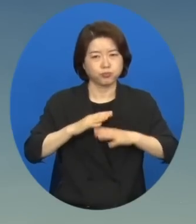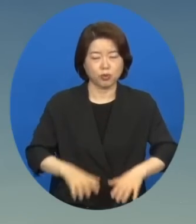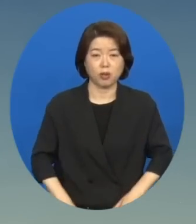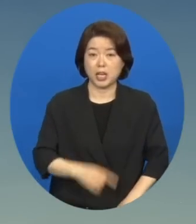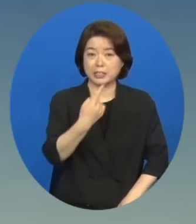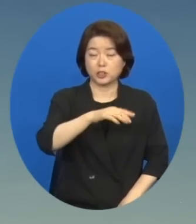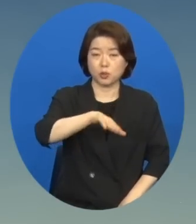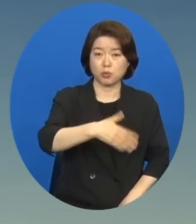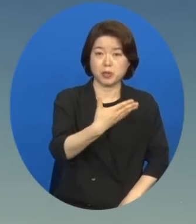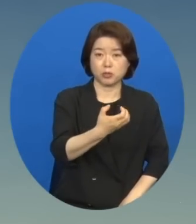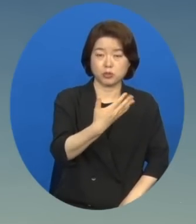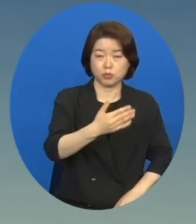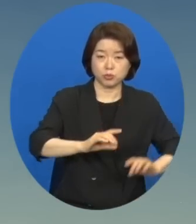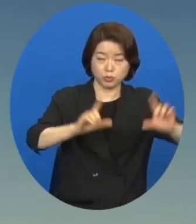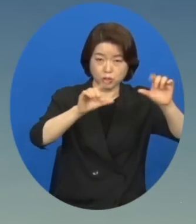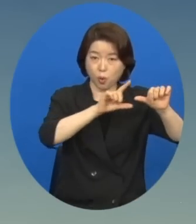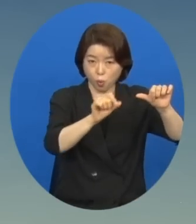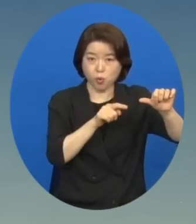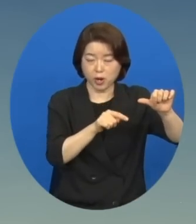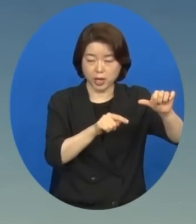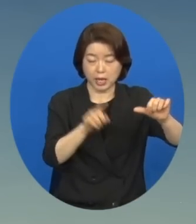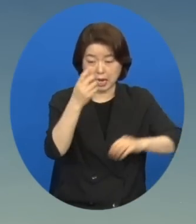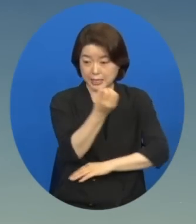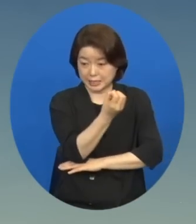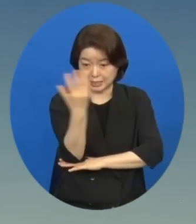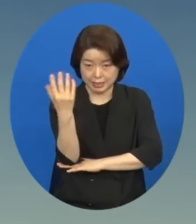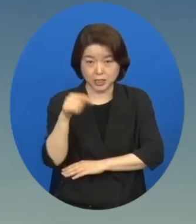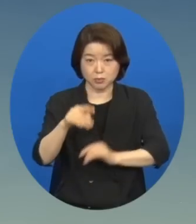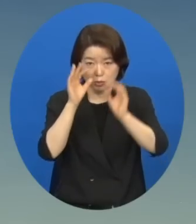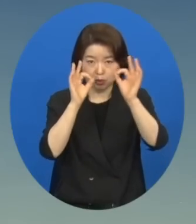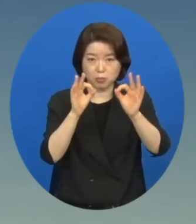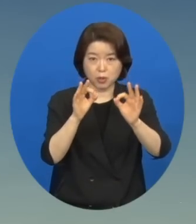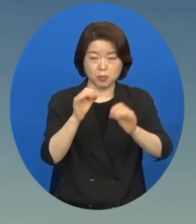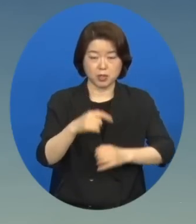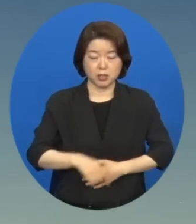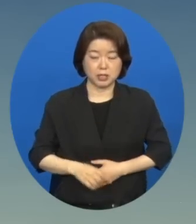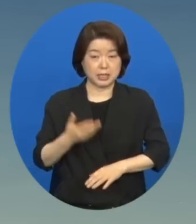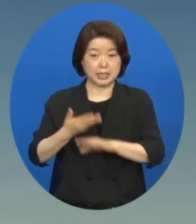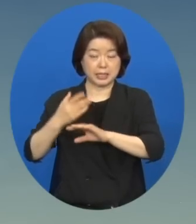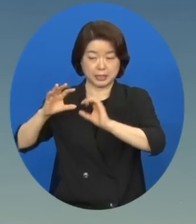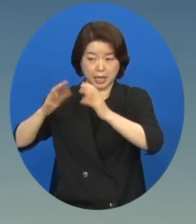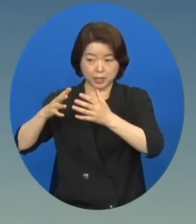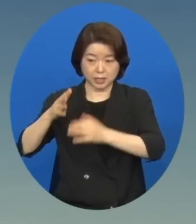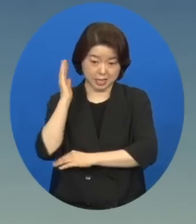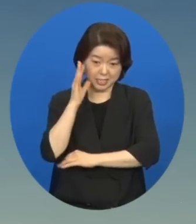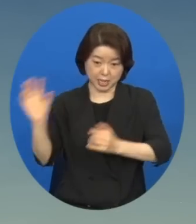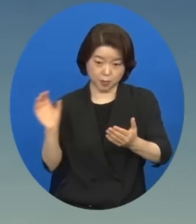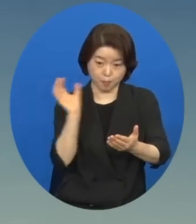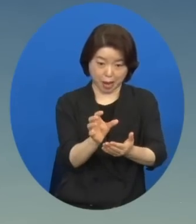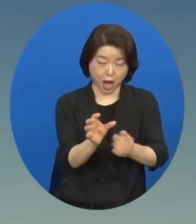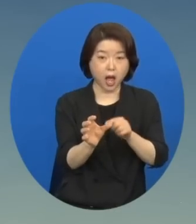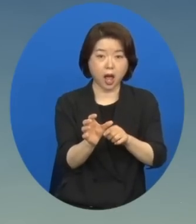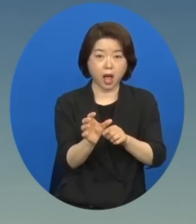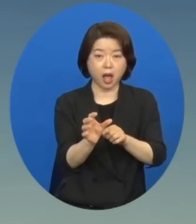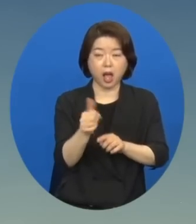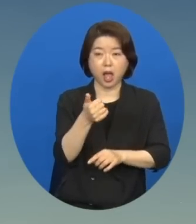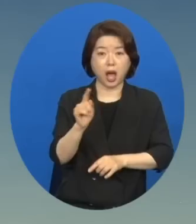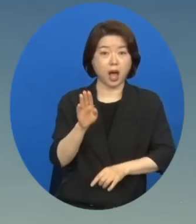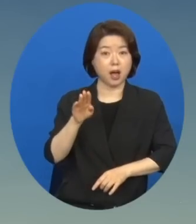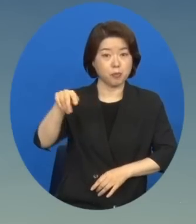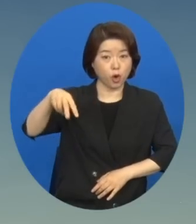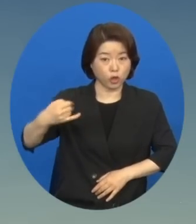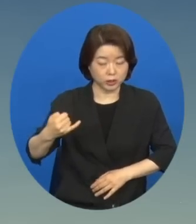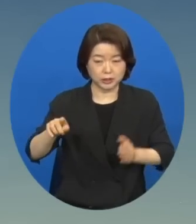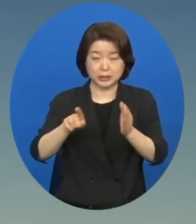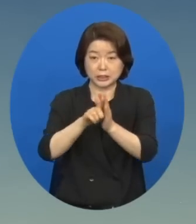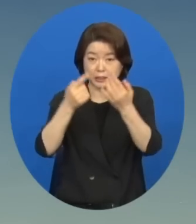1999년 5월에 한 신문에 큰 해외 토픽이 실리기를 하버드대학교의